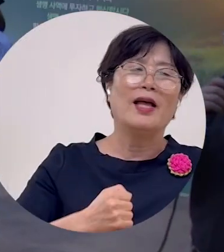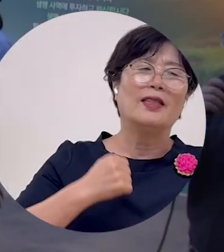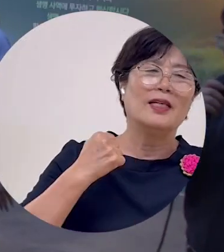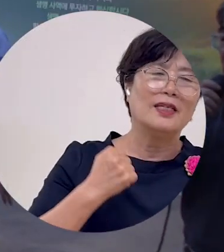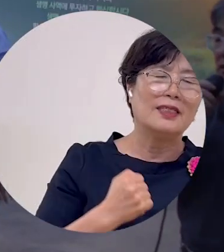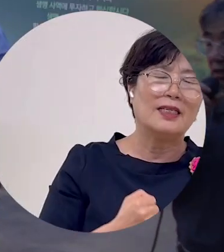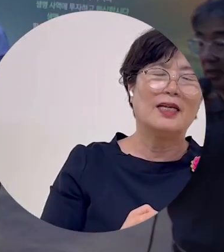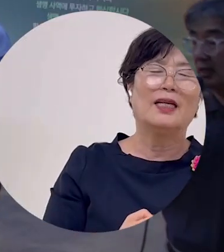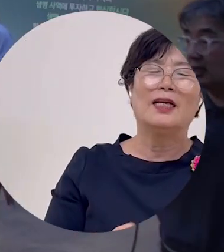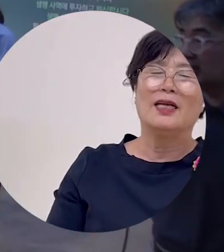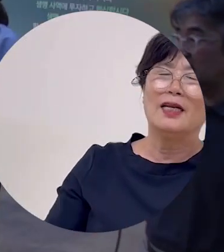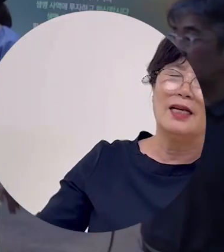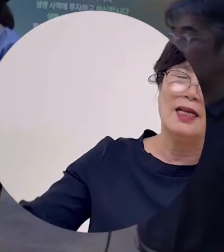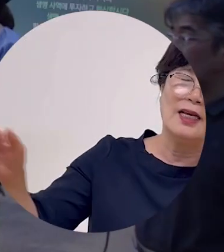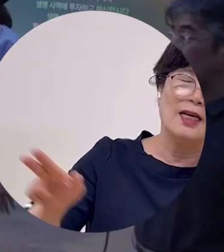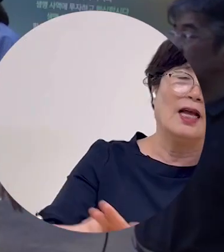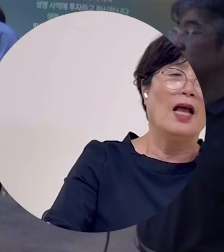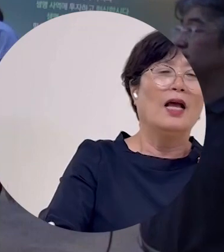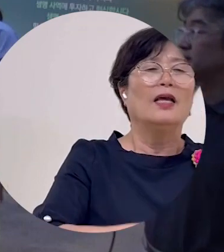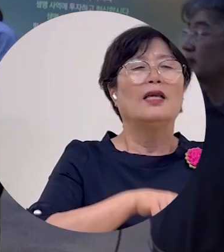너를 만드신